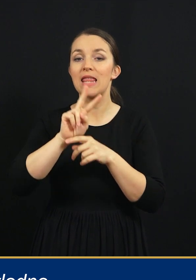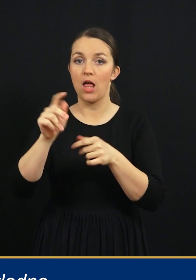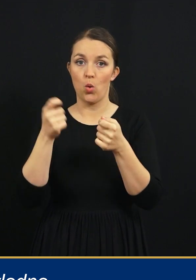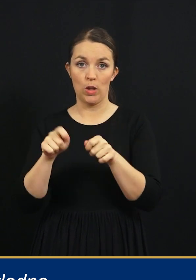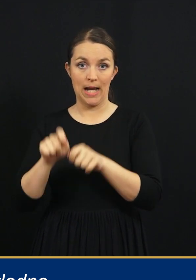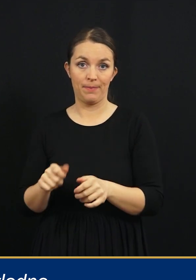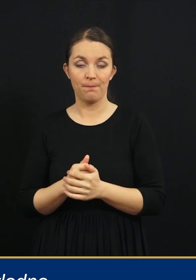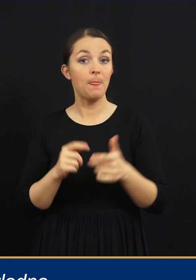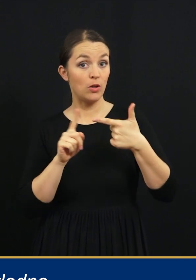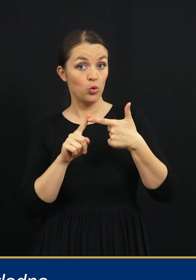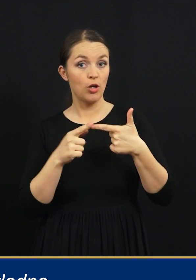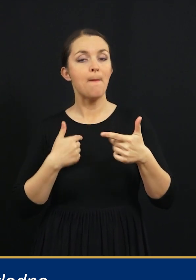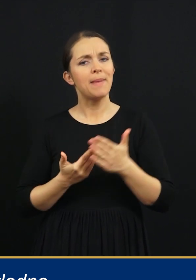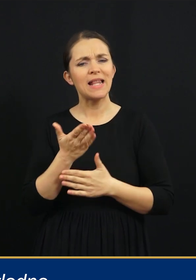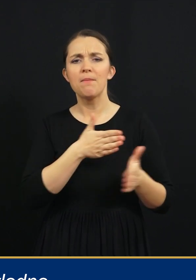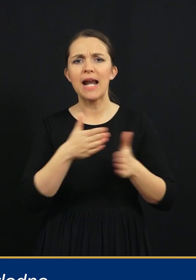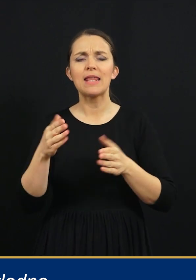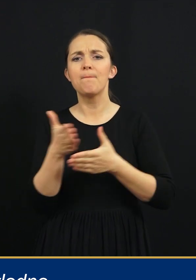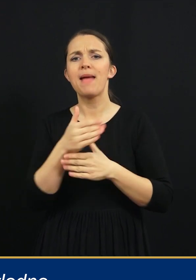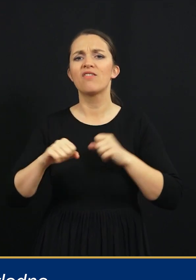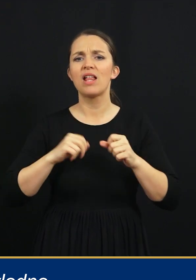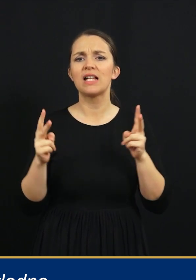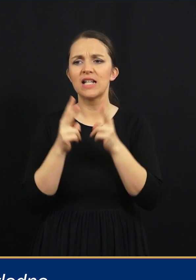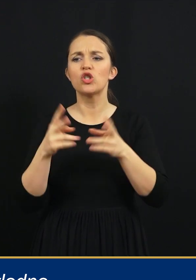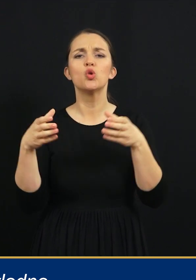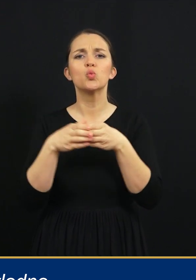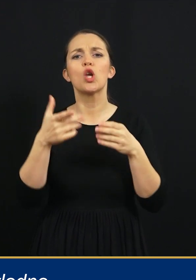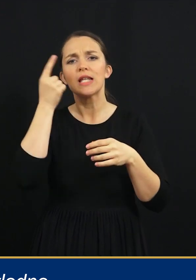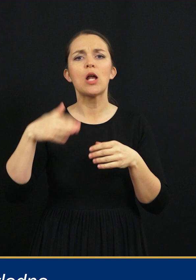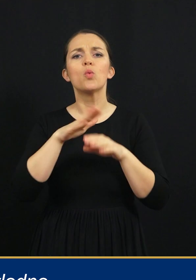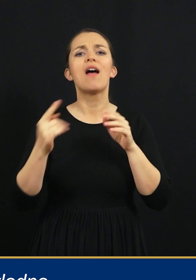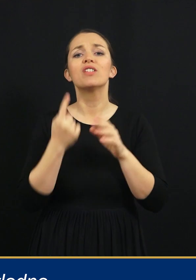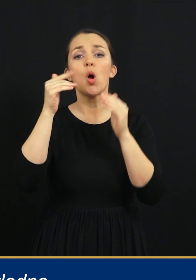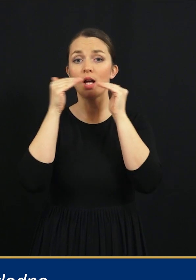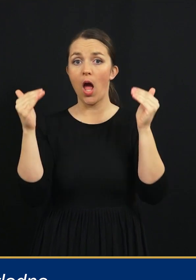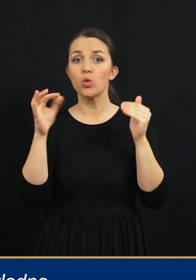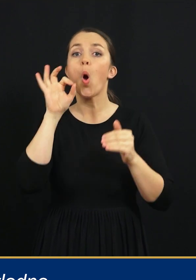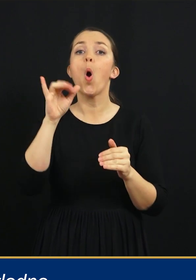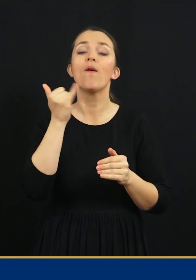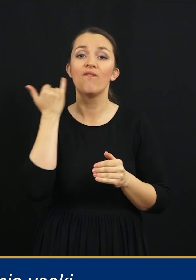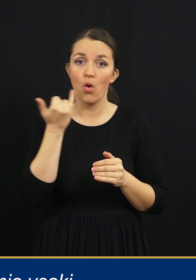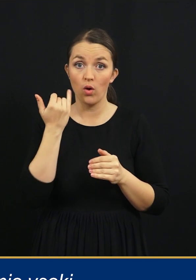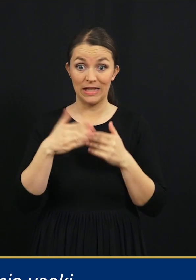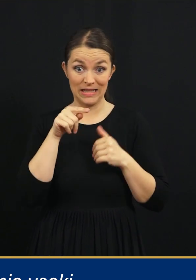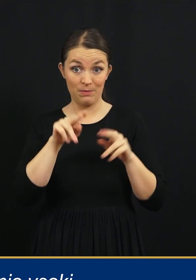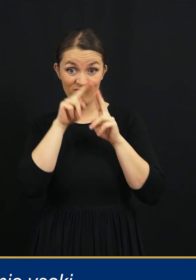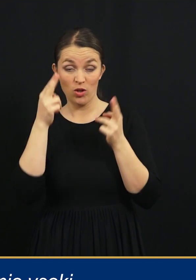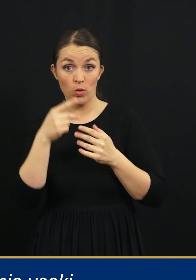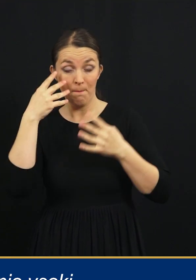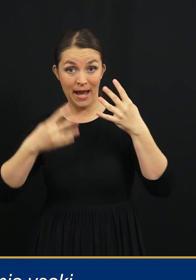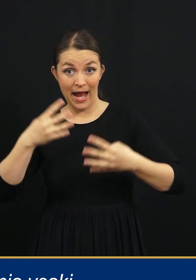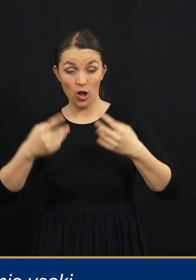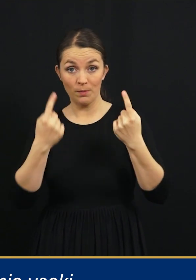Drugič, predlagam redna medvladna srečanja Združenih narodov na visoki ravni o vodi. S takim svetovnim